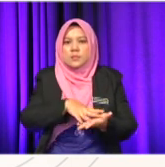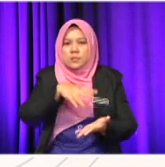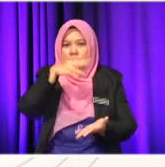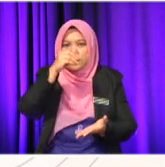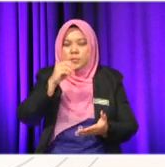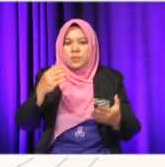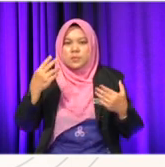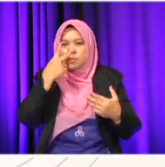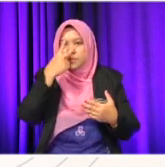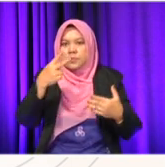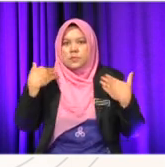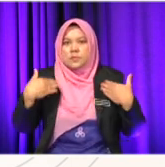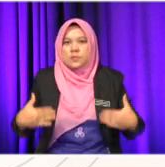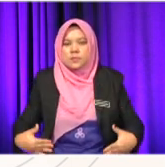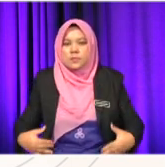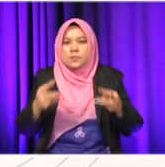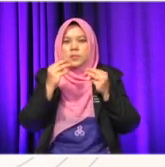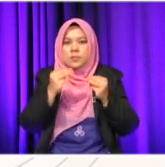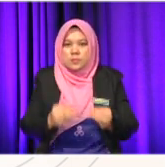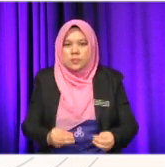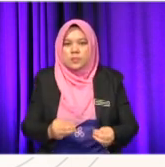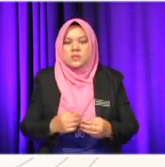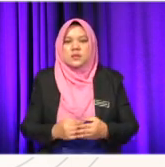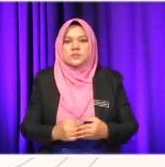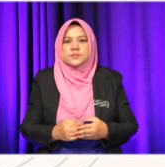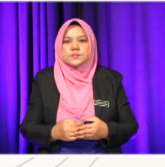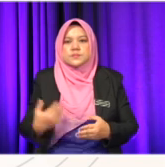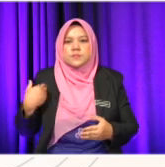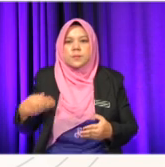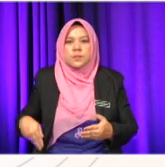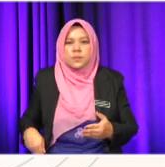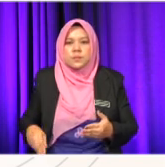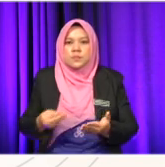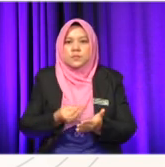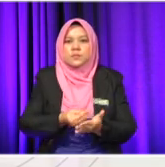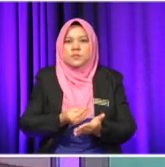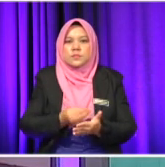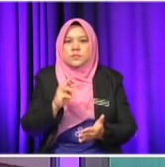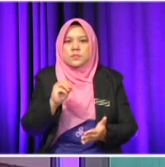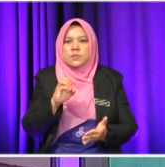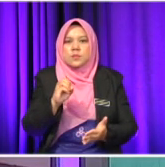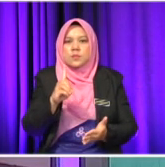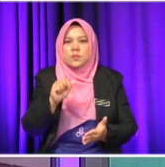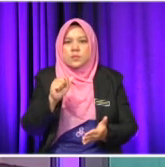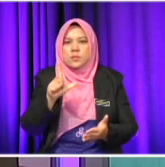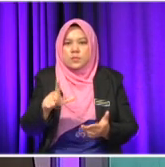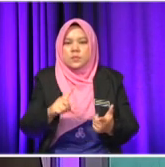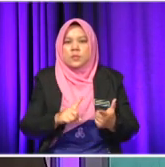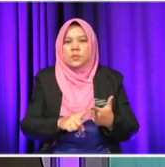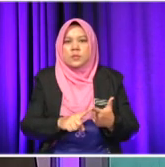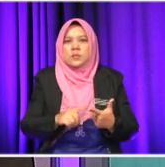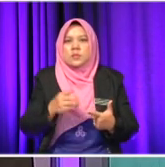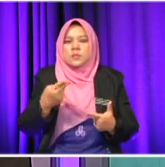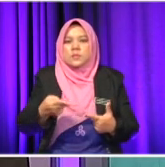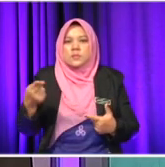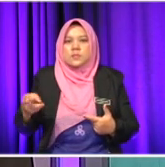kamu nih Siapa manusia kita ada duit dalam pokok kita ada duit modal Oke bahan mentah Oke bahan